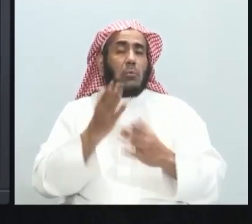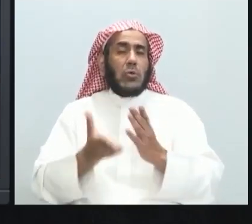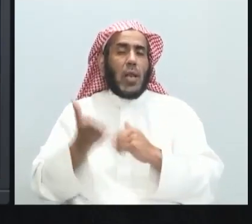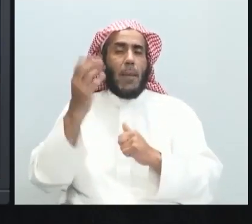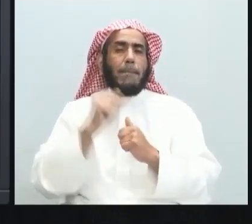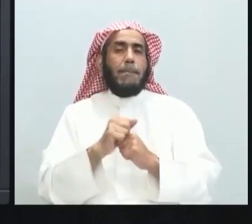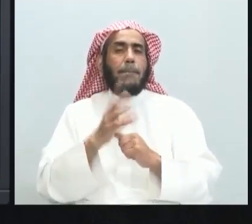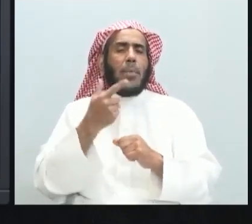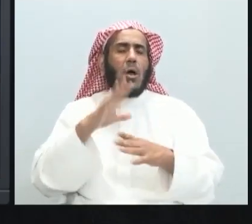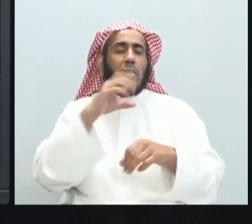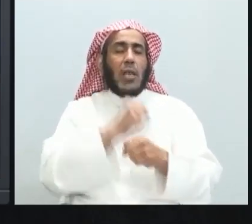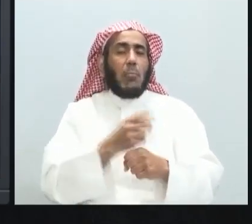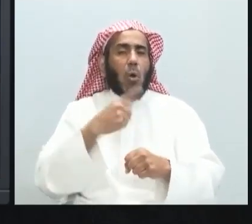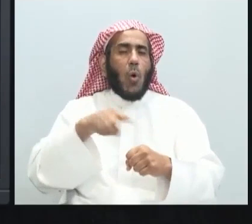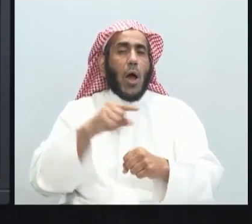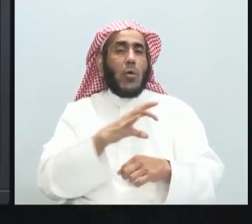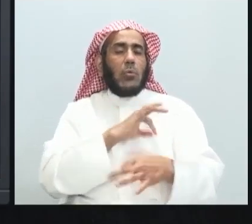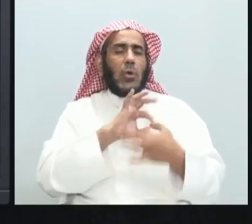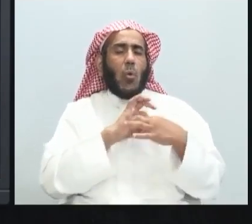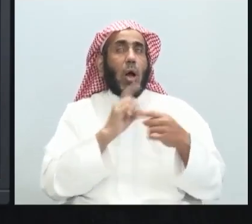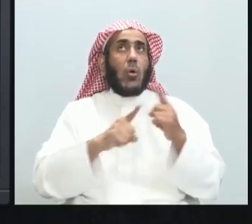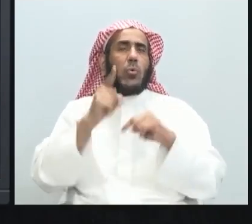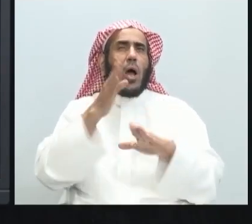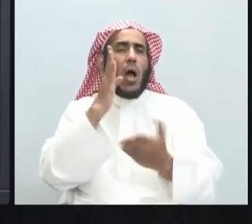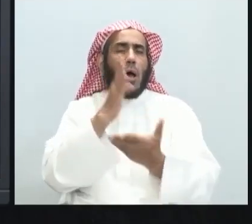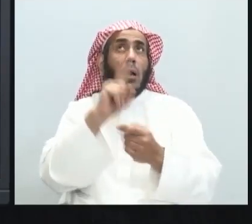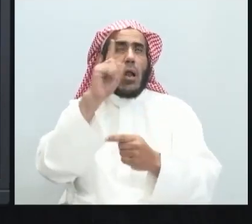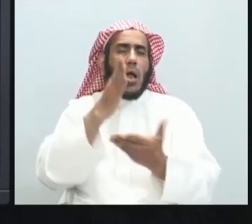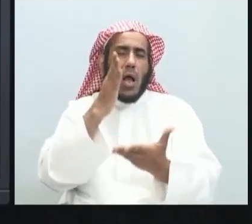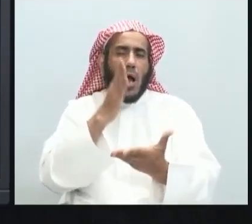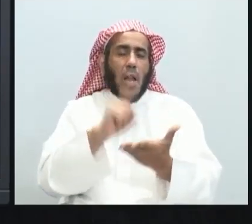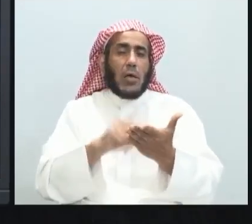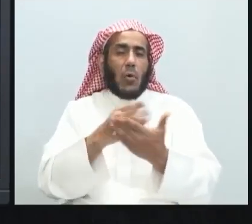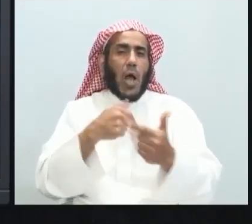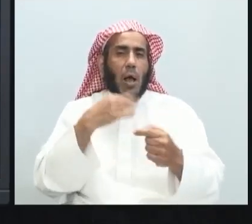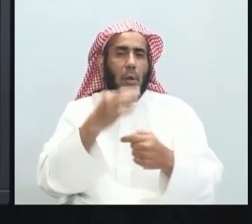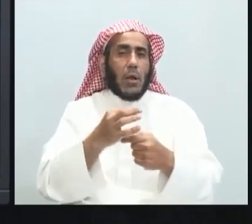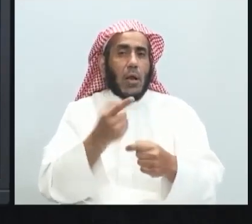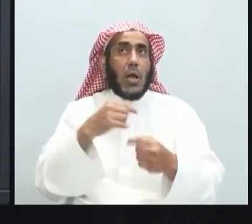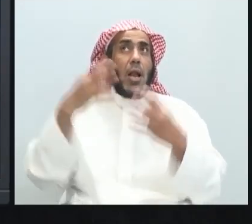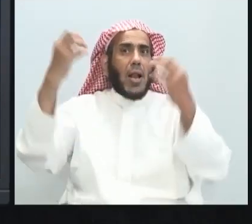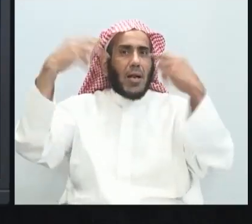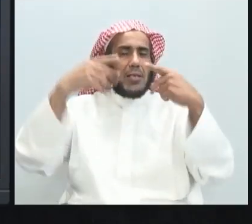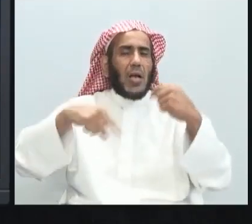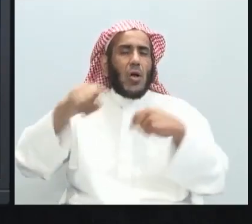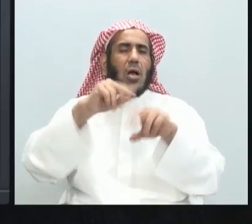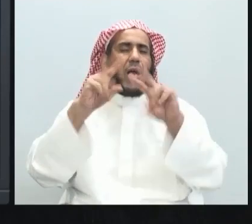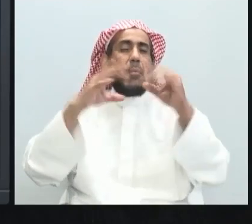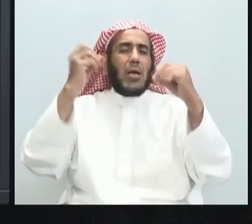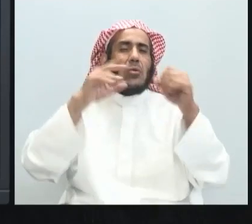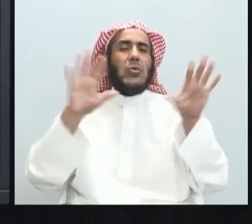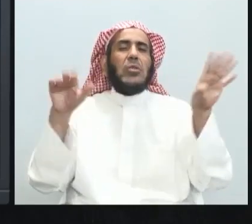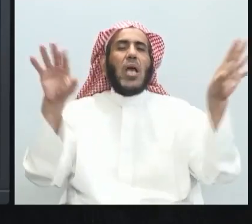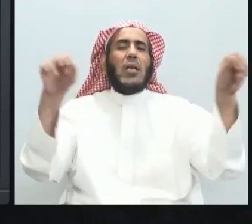عليه وسلم لو انكم توكلون على الله حق توكله اكمل لرزقكم كما يرزق